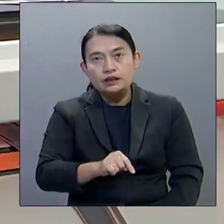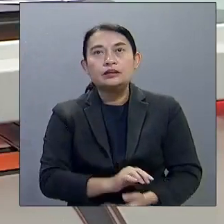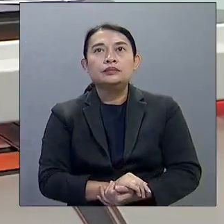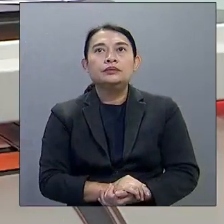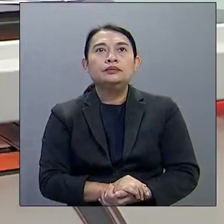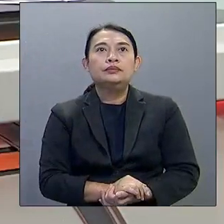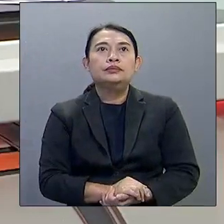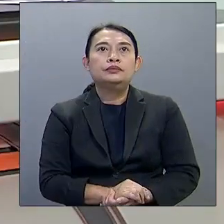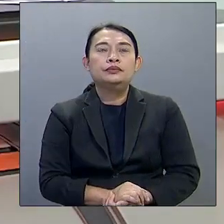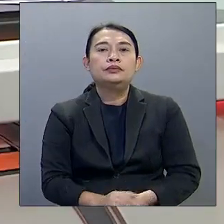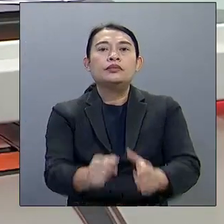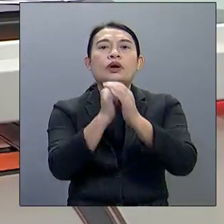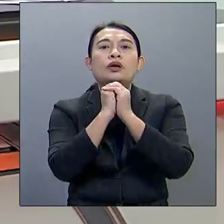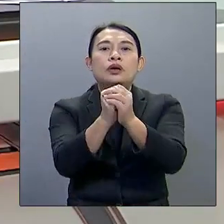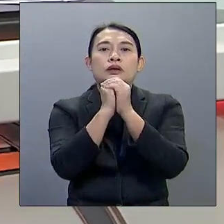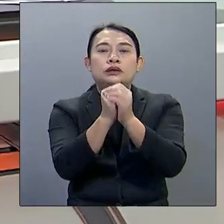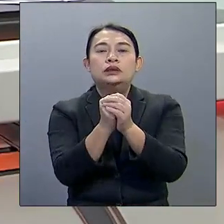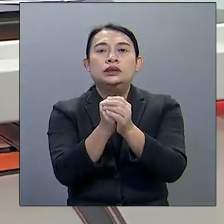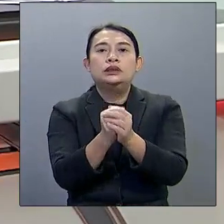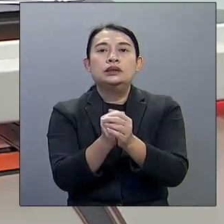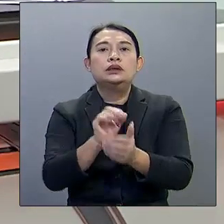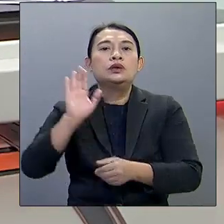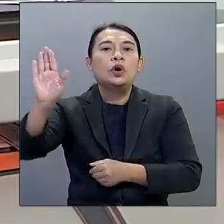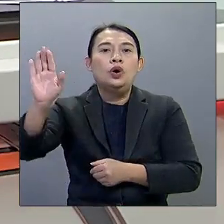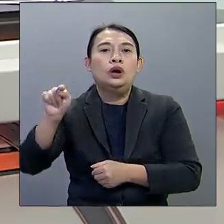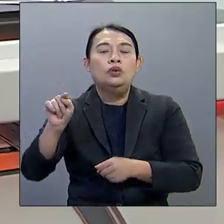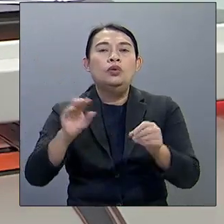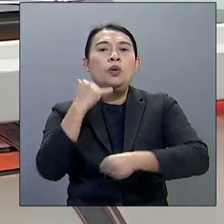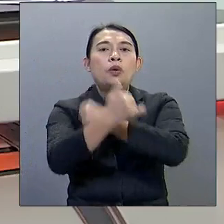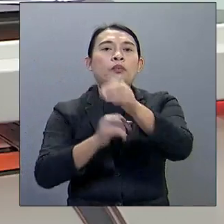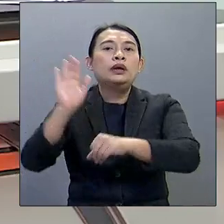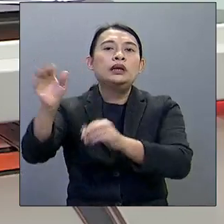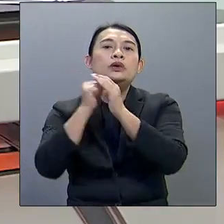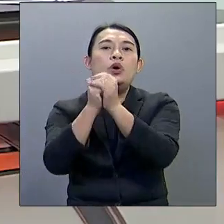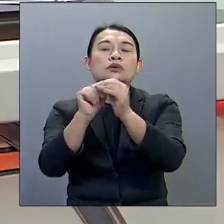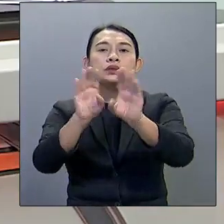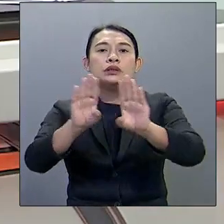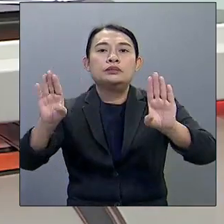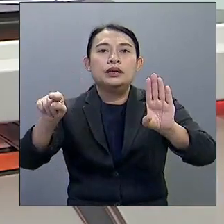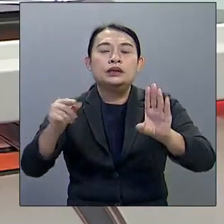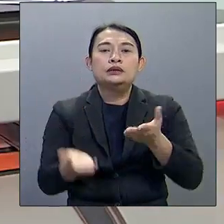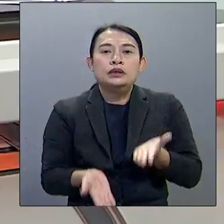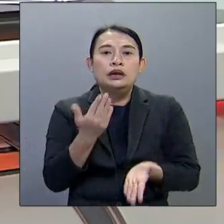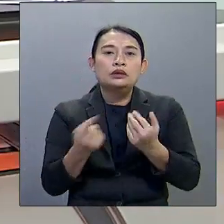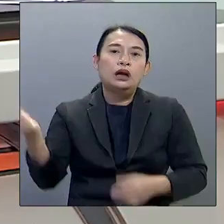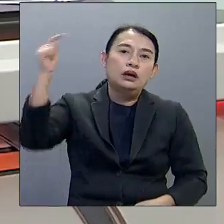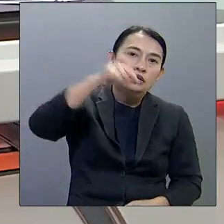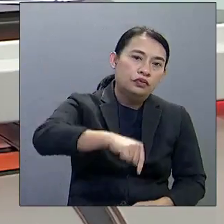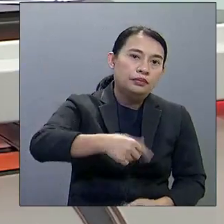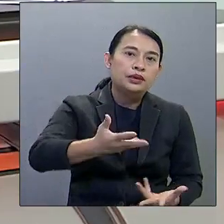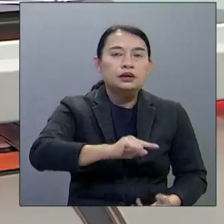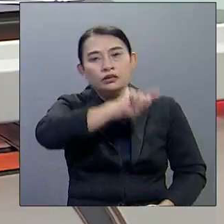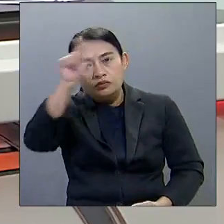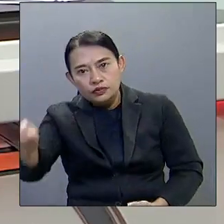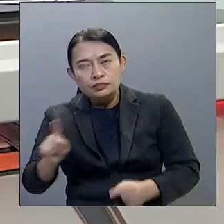ตอนนี้จีนมีมาตรการในการเปิดประเทศก็จริงนะคะแต่เป็นที่คาดการณ์ตรงกันไม่ว่าจะเป็นจีนหรือประเทศปลายทางว่าการเดินทางออกมา